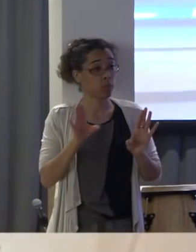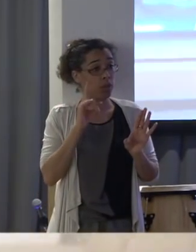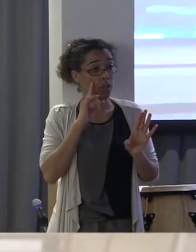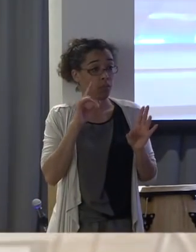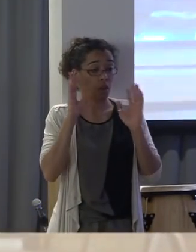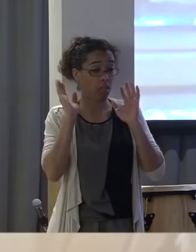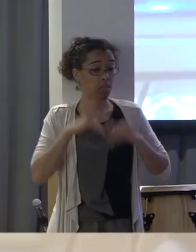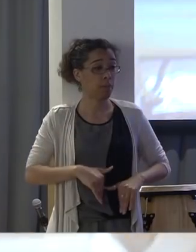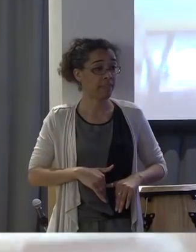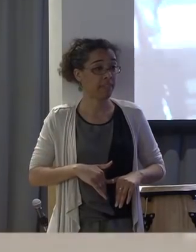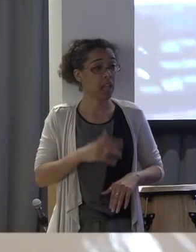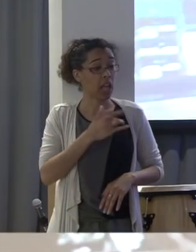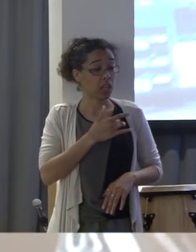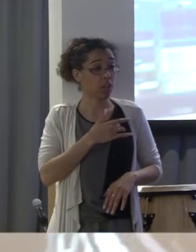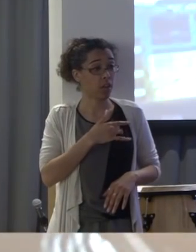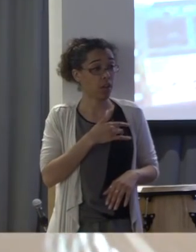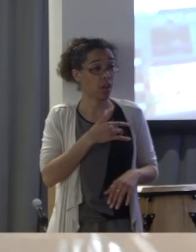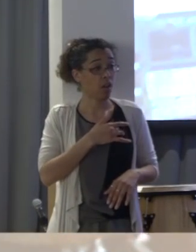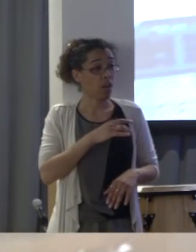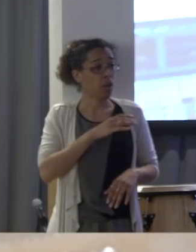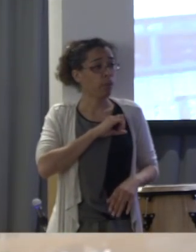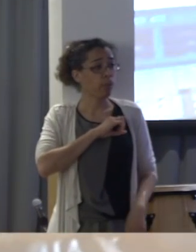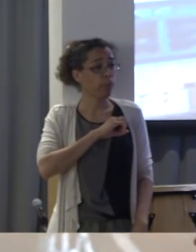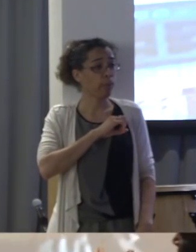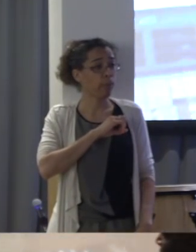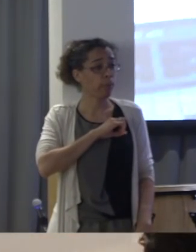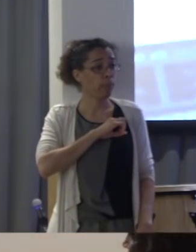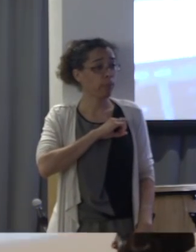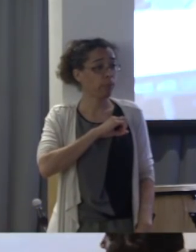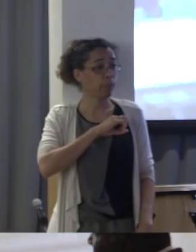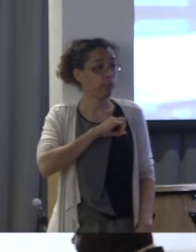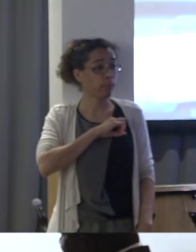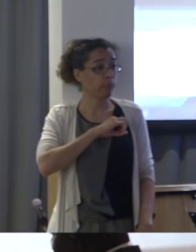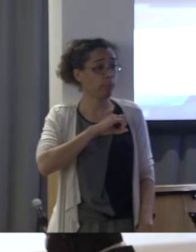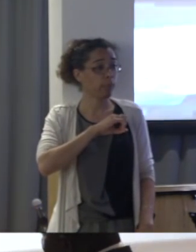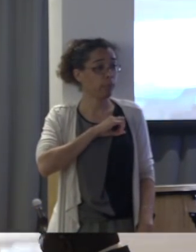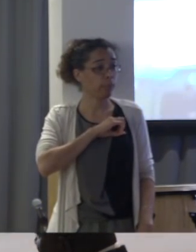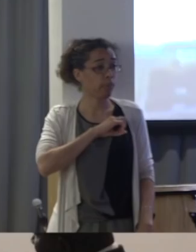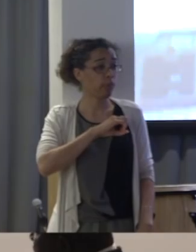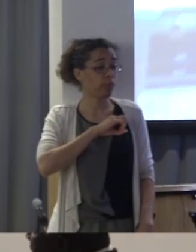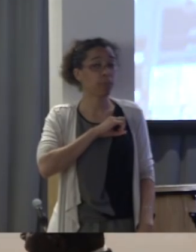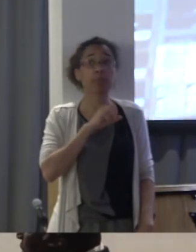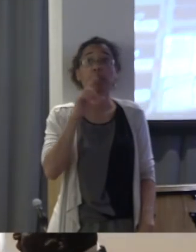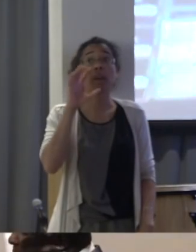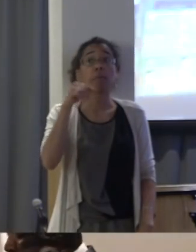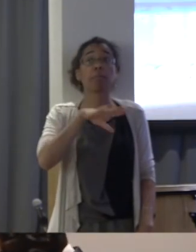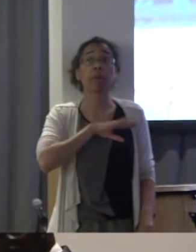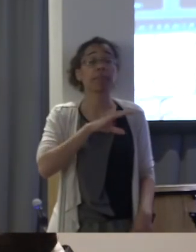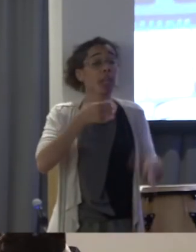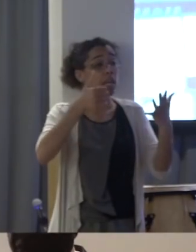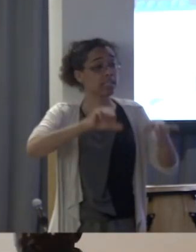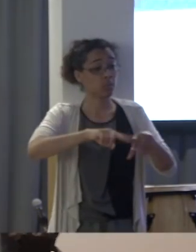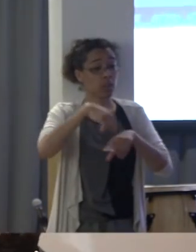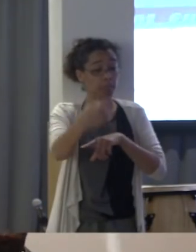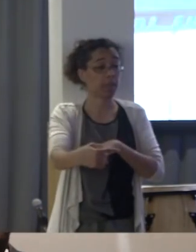décompensé. Et le cœur battait faiblement. Que ces appareils, vous voyez que grâce à ces appareils. 6 mois après, en réanimation,